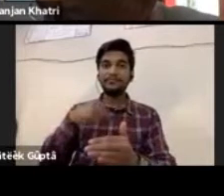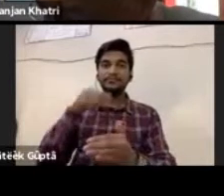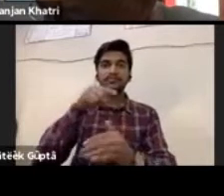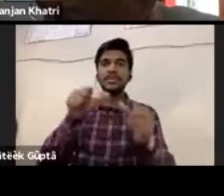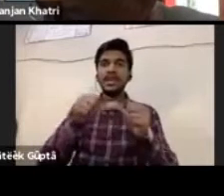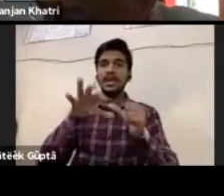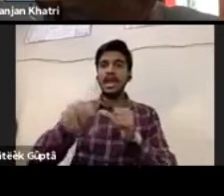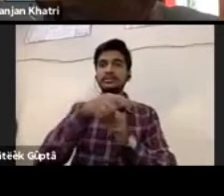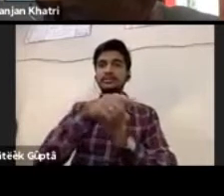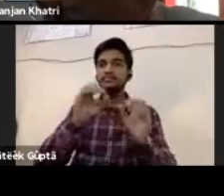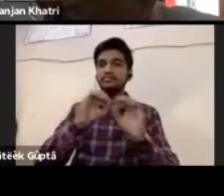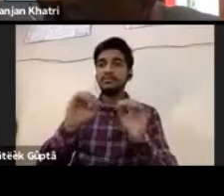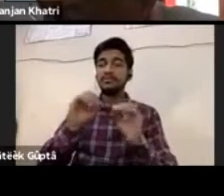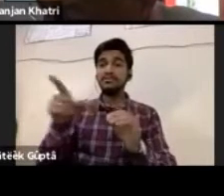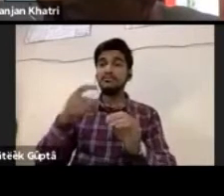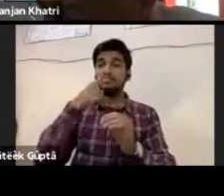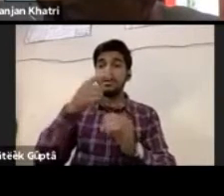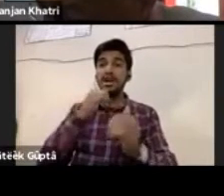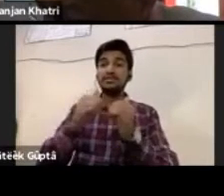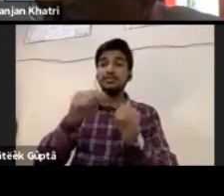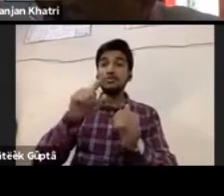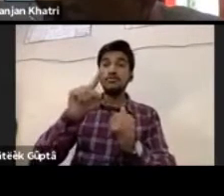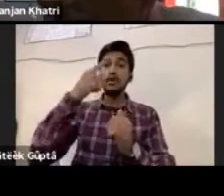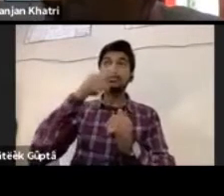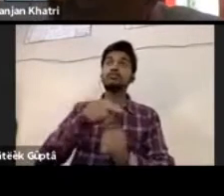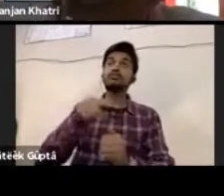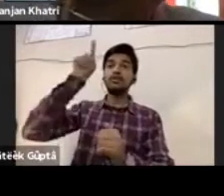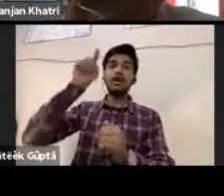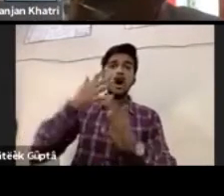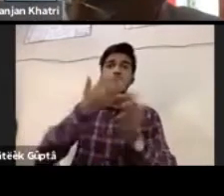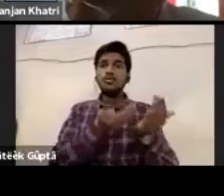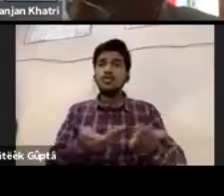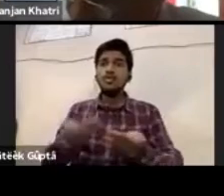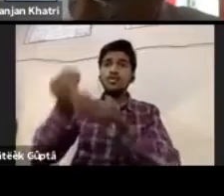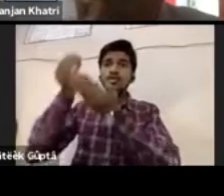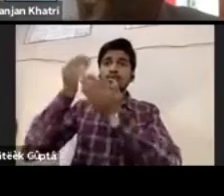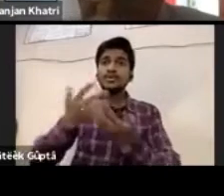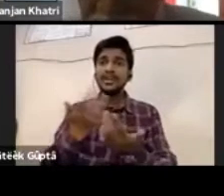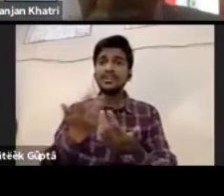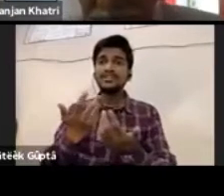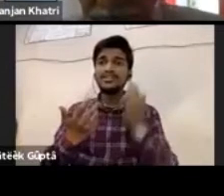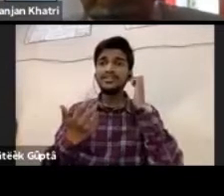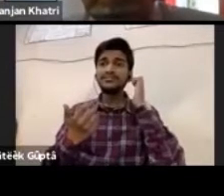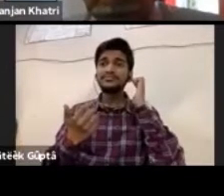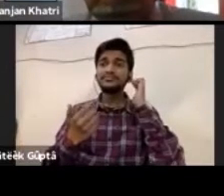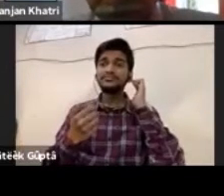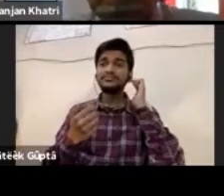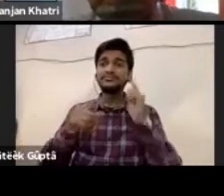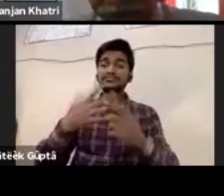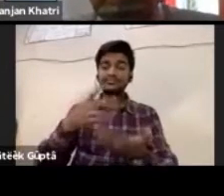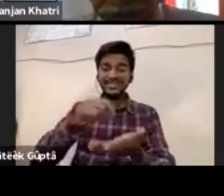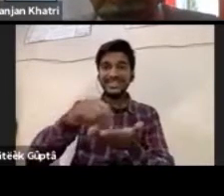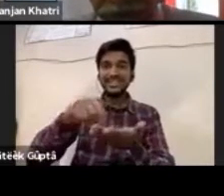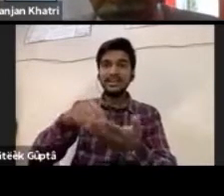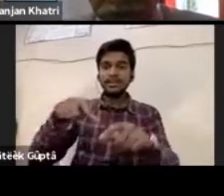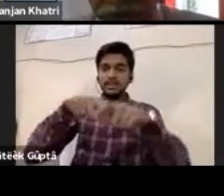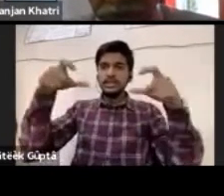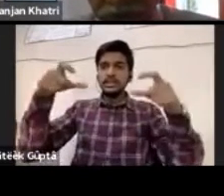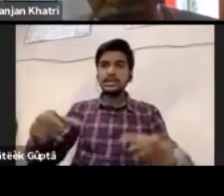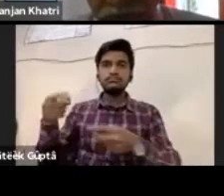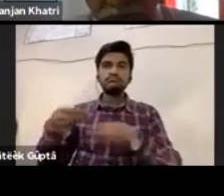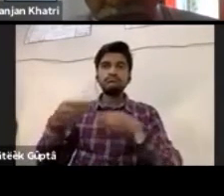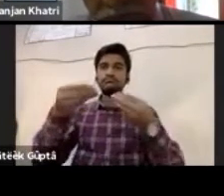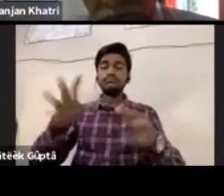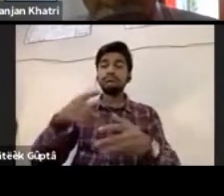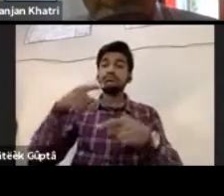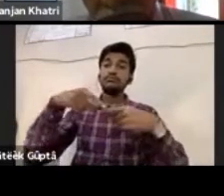बार ये बोला जाता था फर्स्ट फ्लोर में लेकर आओ स्टूडेंट को. कई बार मुझे लिखने के लिए डेस्क नहीं मिला, बोले कि आप अपनी थाइस